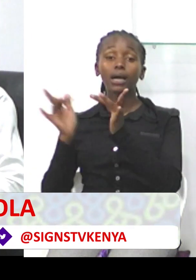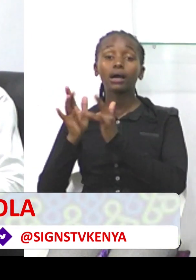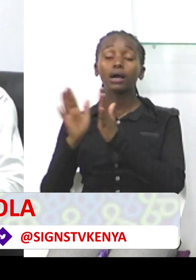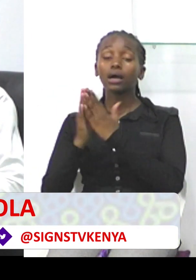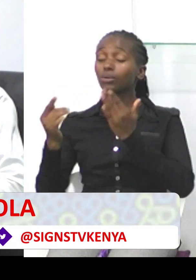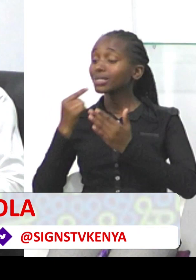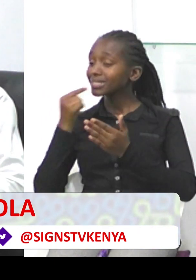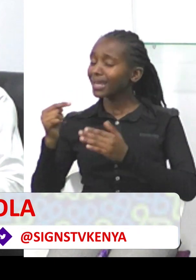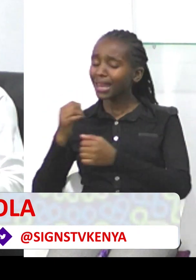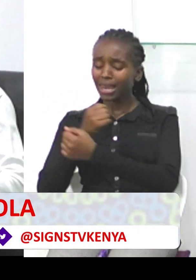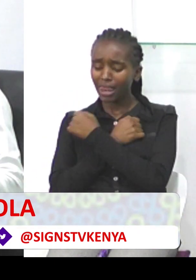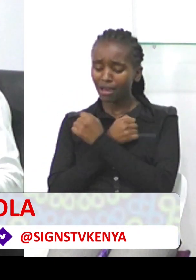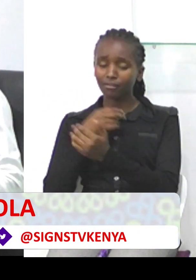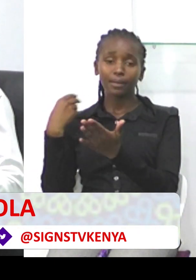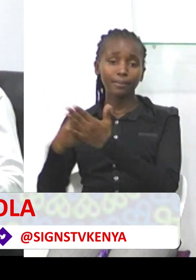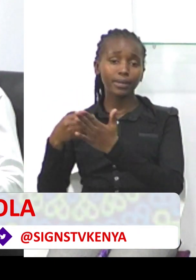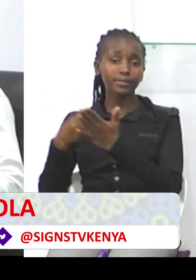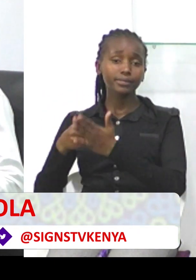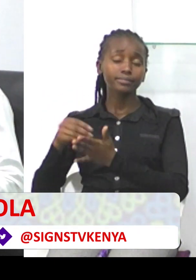Musipende pesa.